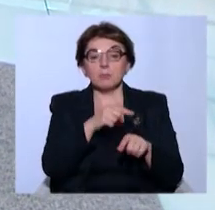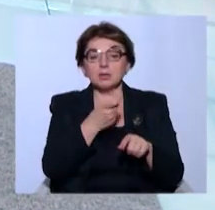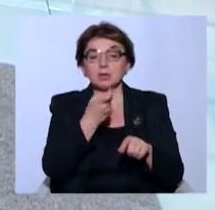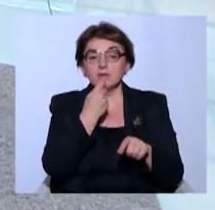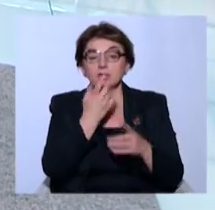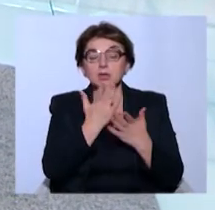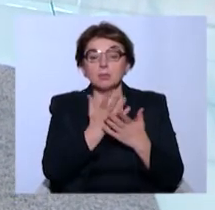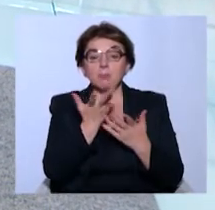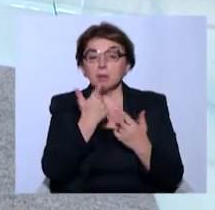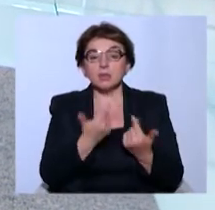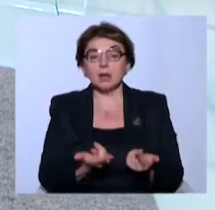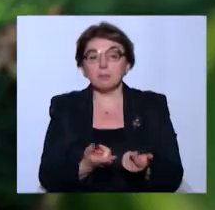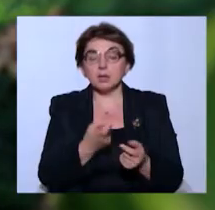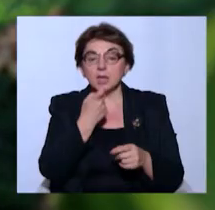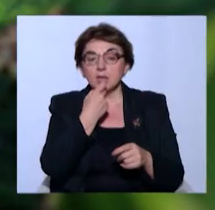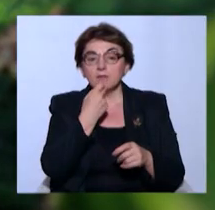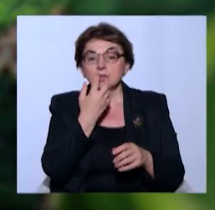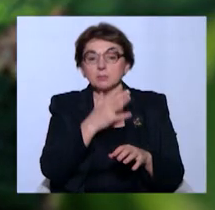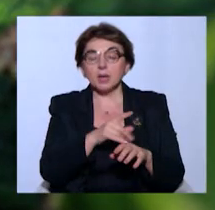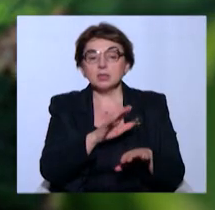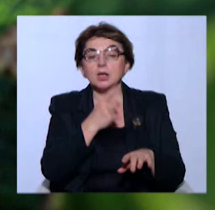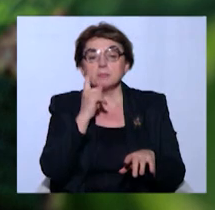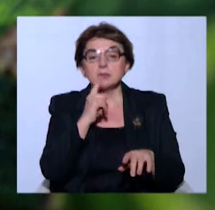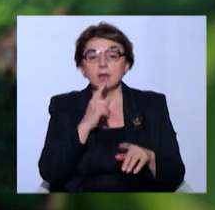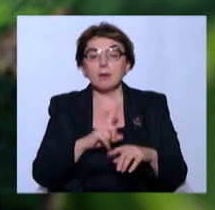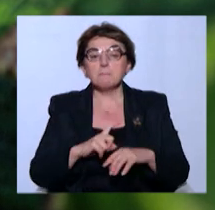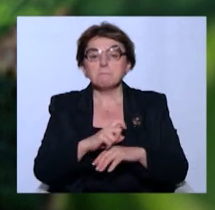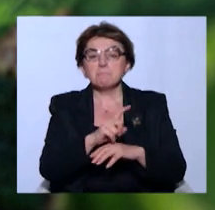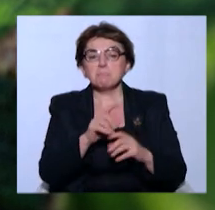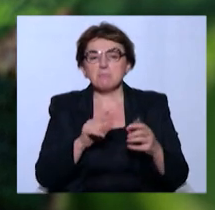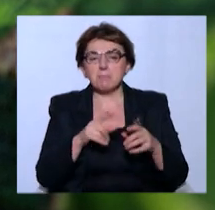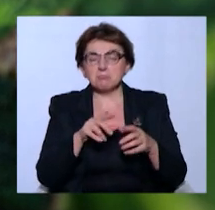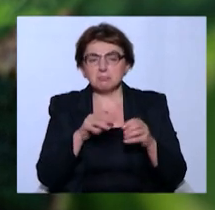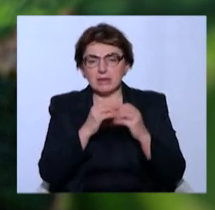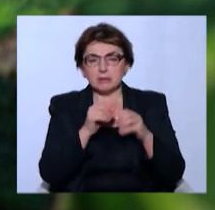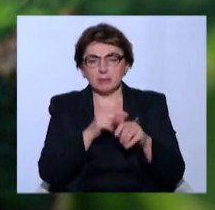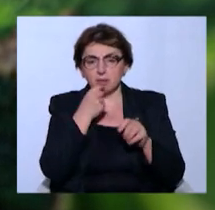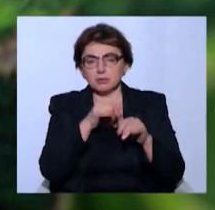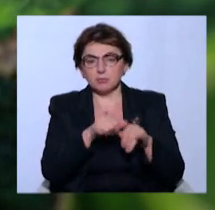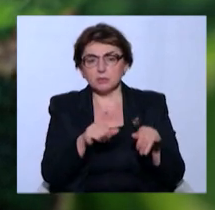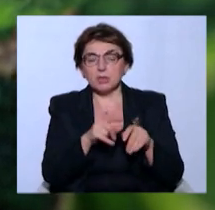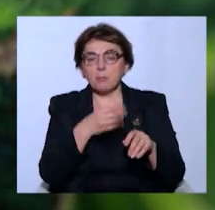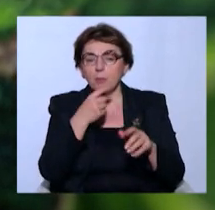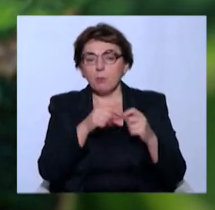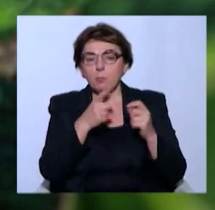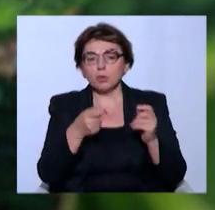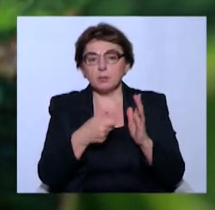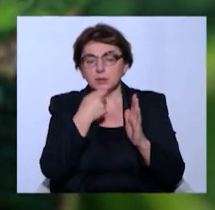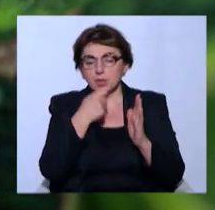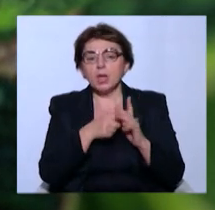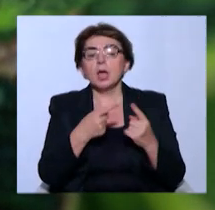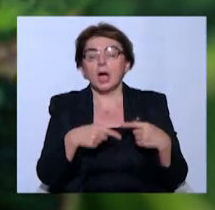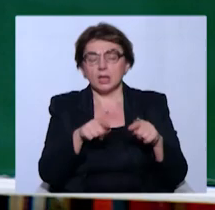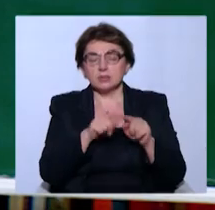არის მწვანე. ასევე მატლები, რომლებიც იჩეკებიან ამ კვერცხებიდან და ფოთლებით იკვებებიან, ისიც